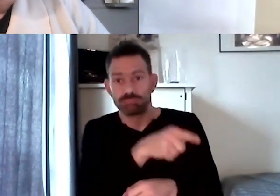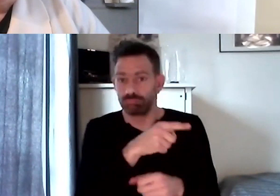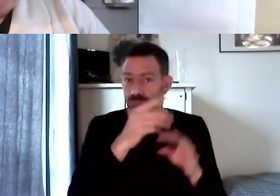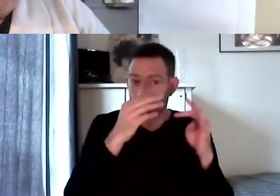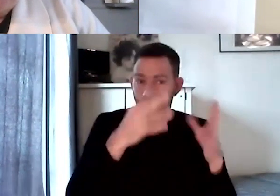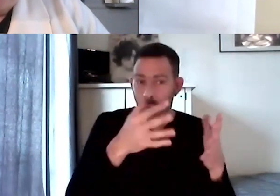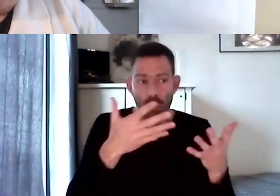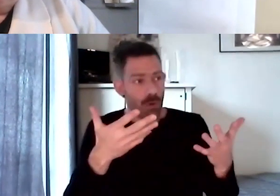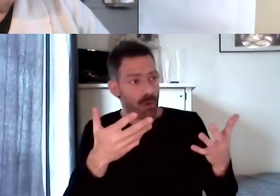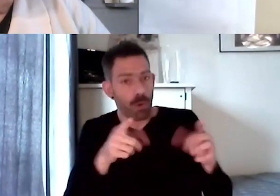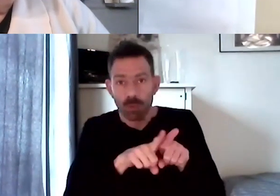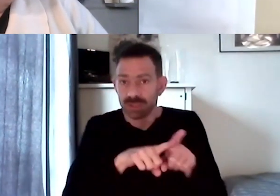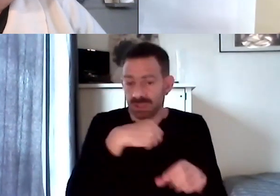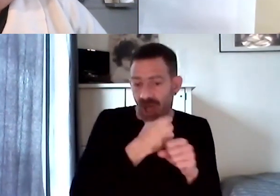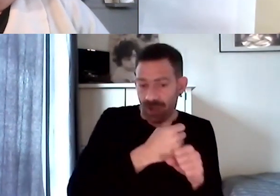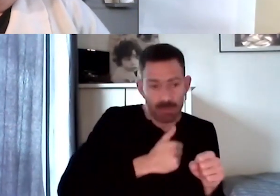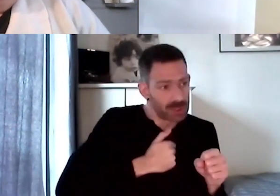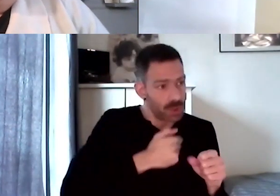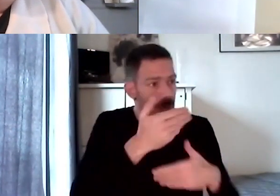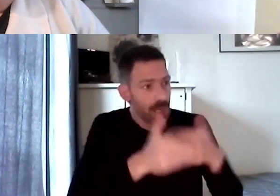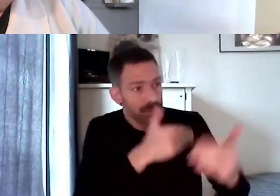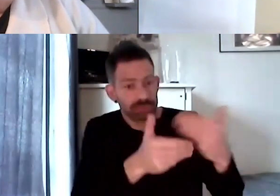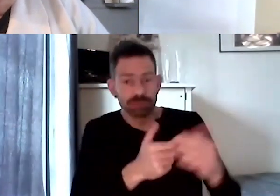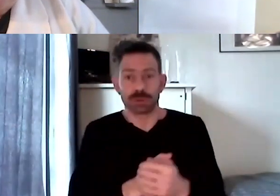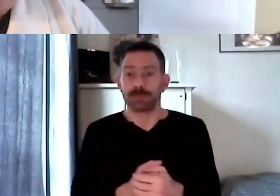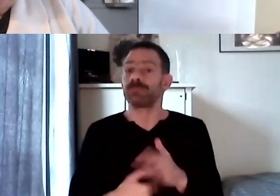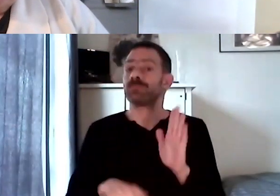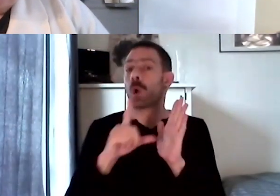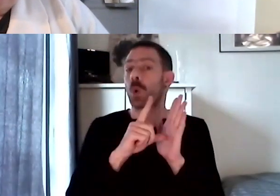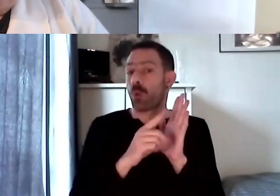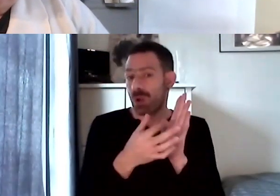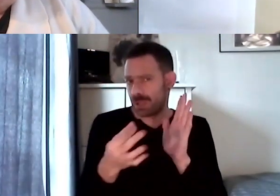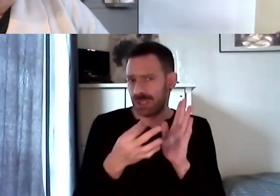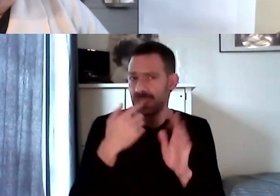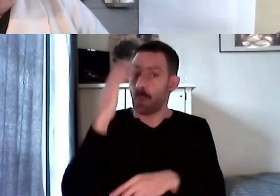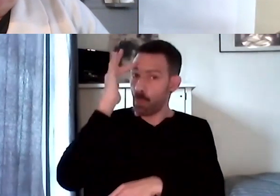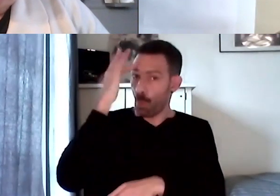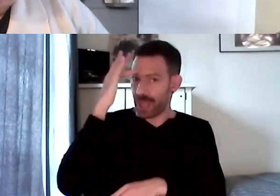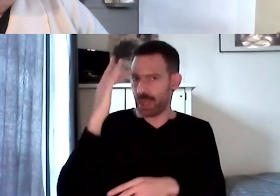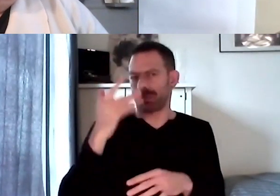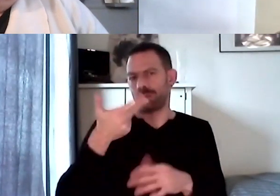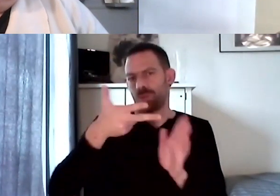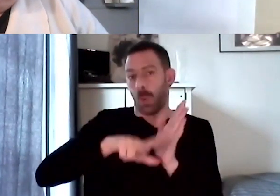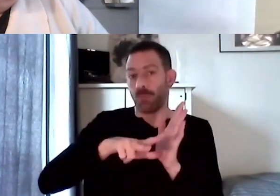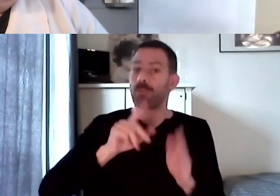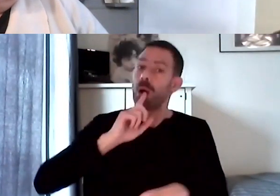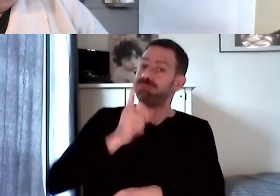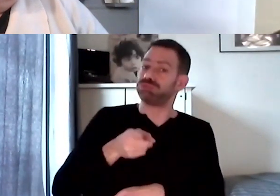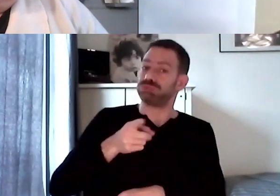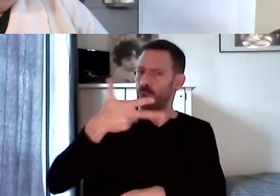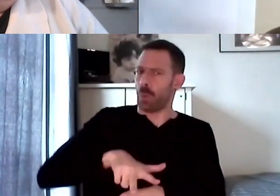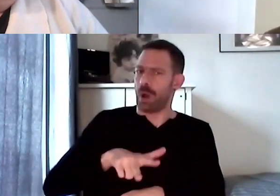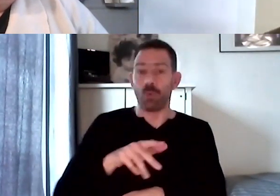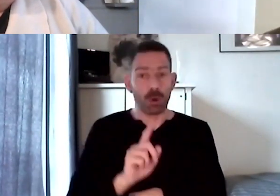travail personnel, à avancer, hein. La loi dit une moyenne de 3 mois, mais ce n'est pas imposé.